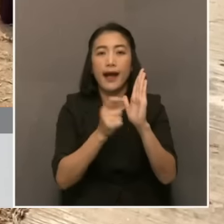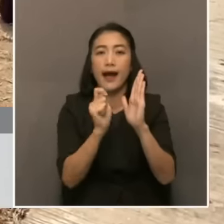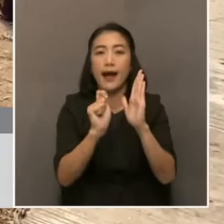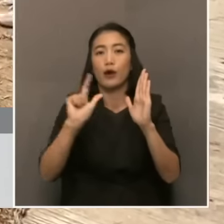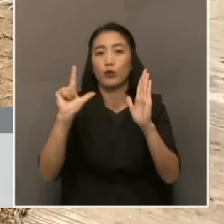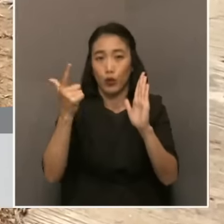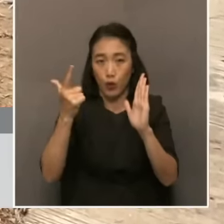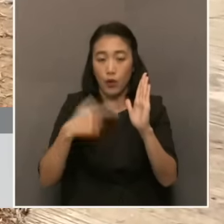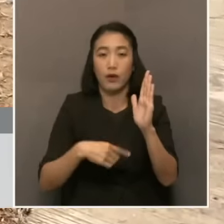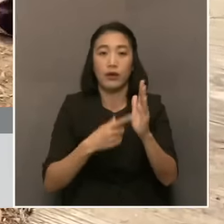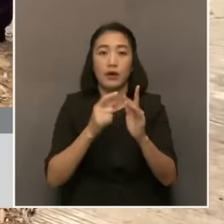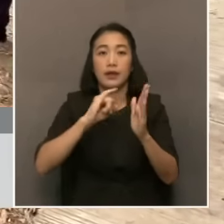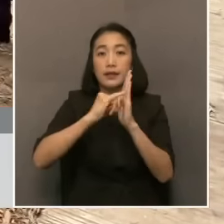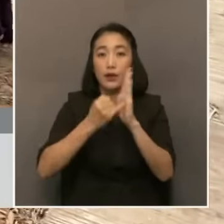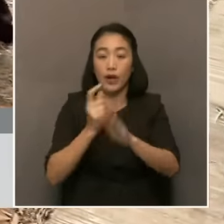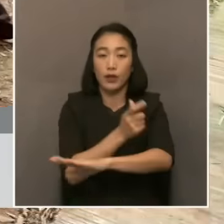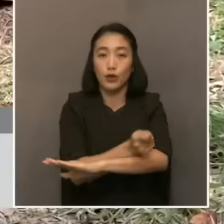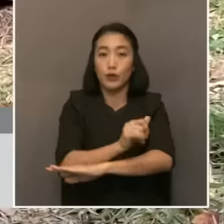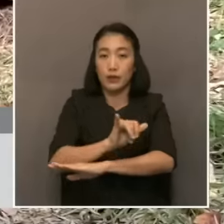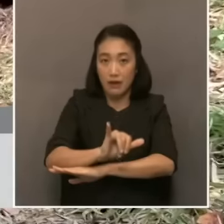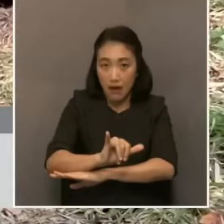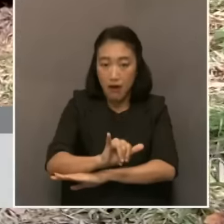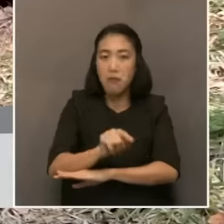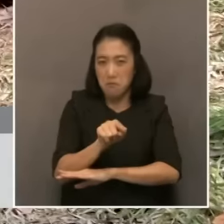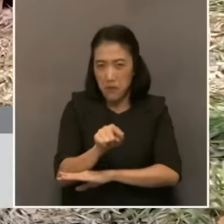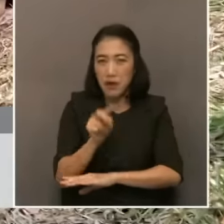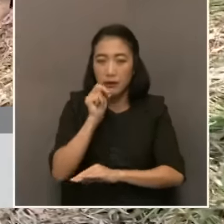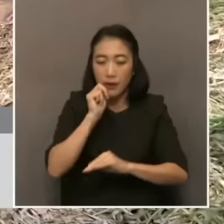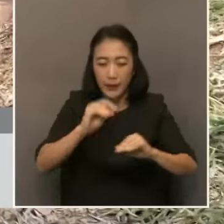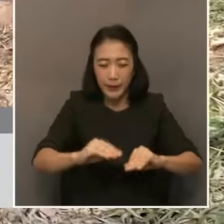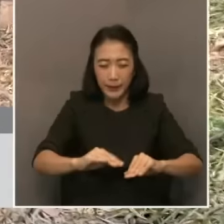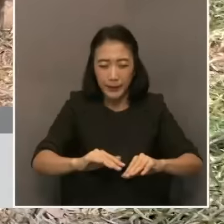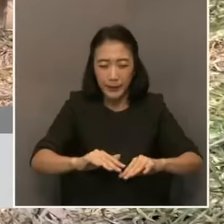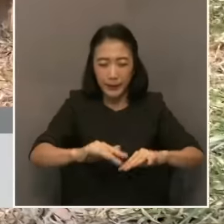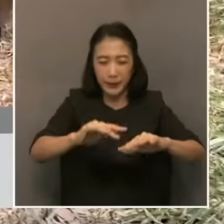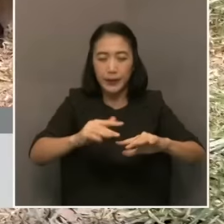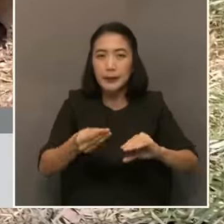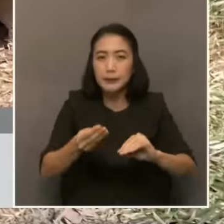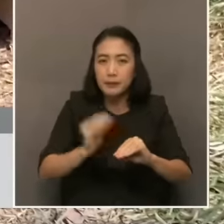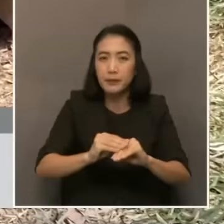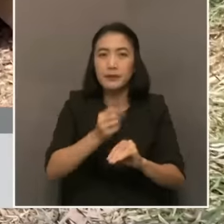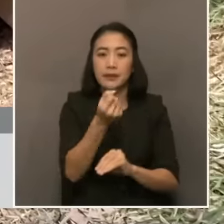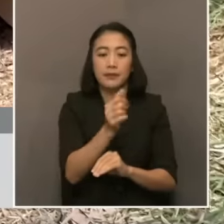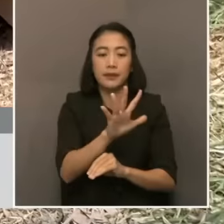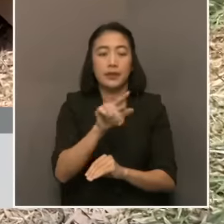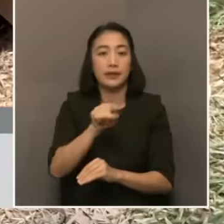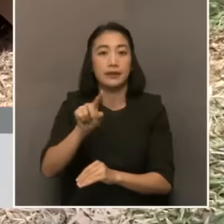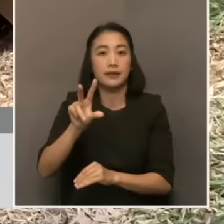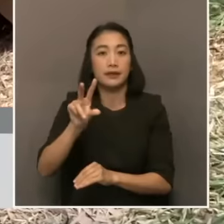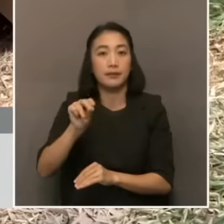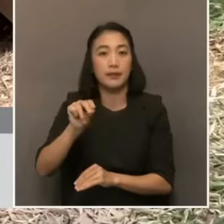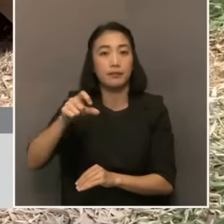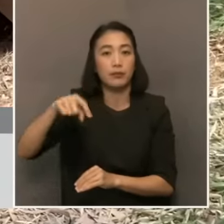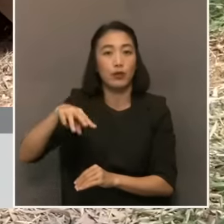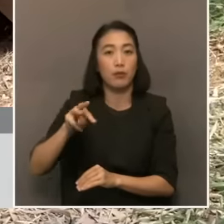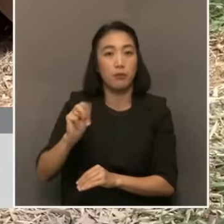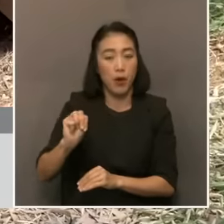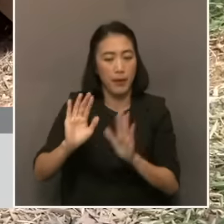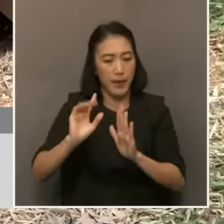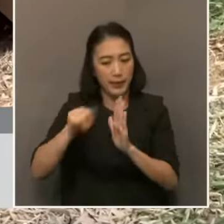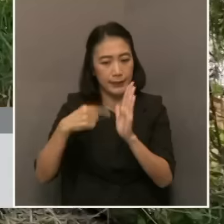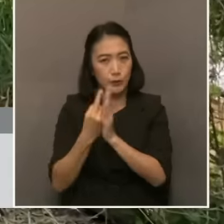จังหวัดพระนครศรีอยุธยาระดับน้ำจะเพิ่มขึ้นประมาณ 15-30ซมในช่วง 24